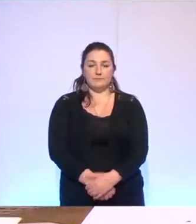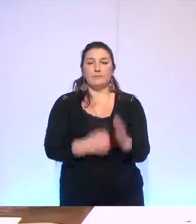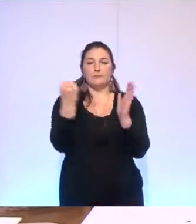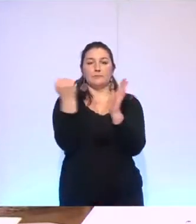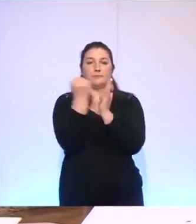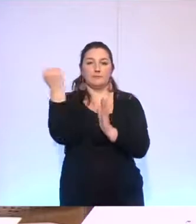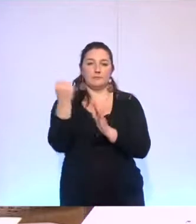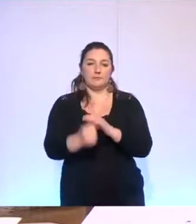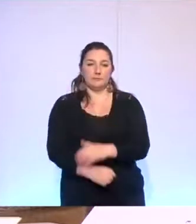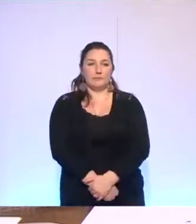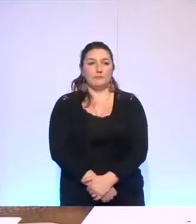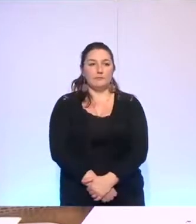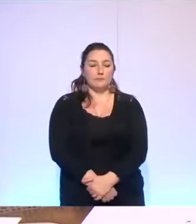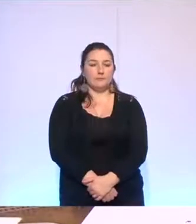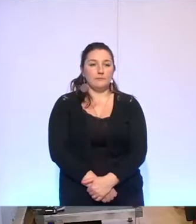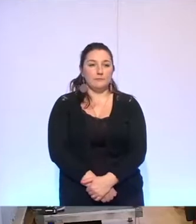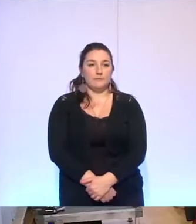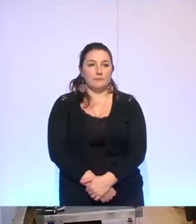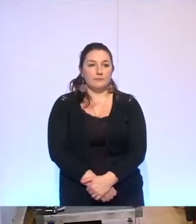Pour.